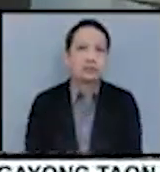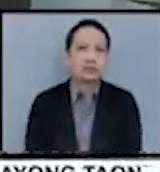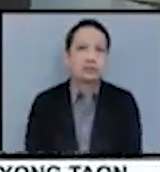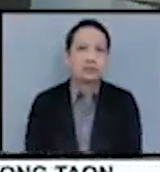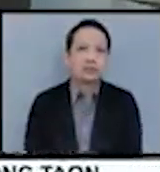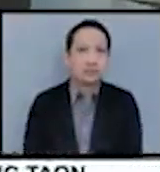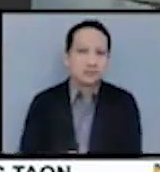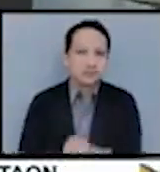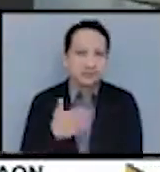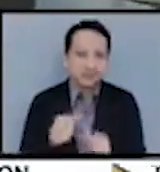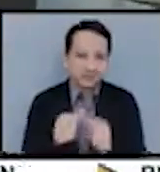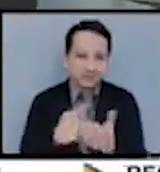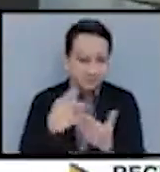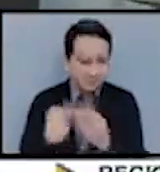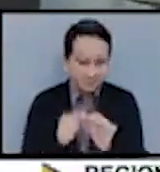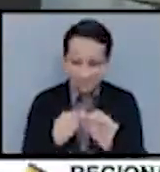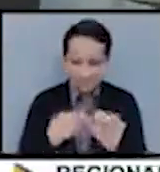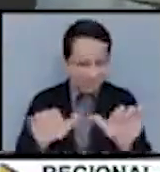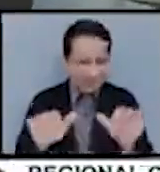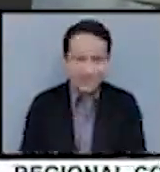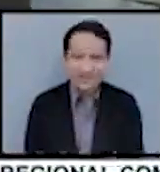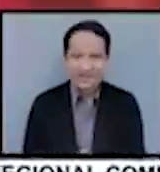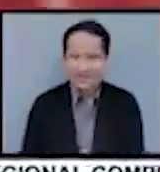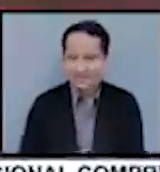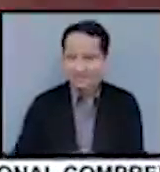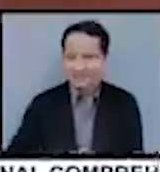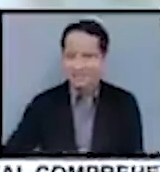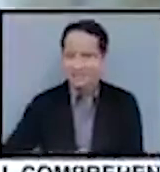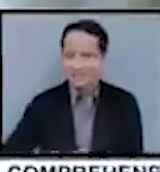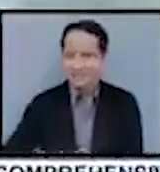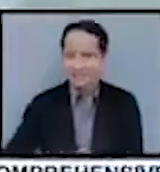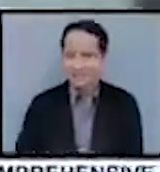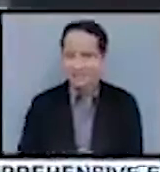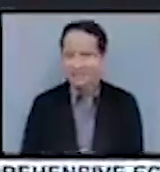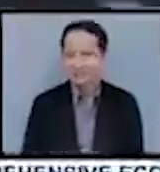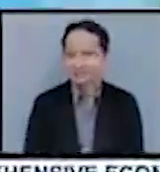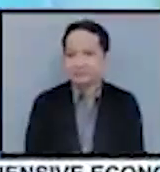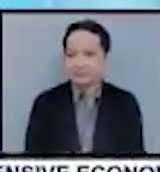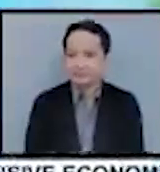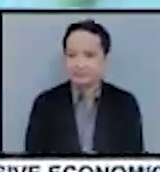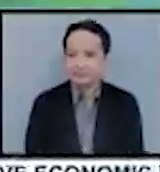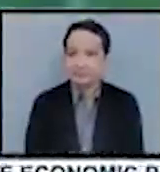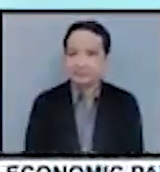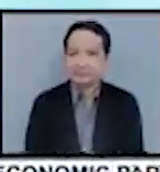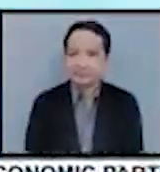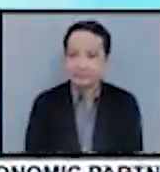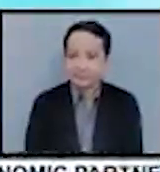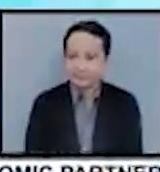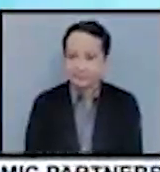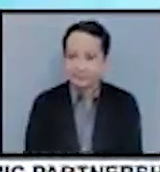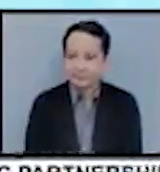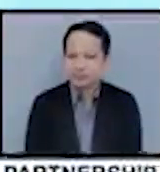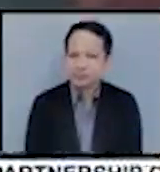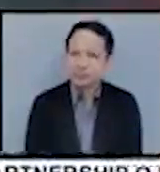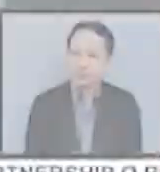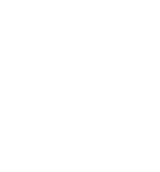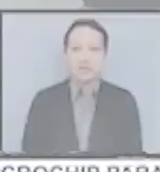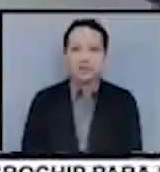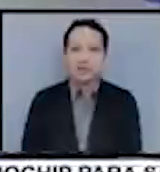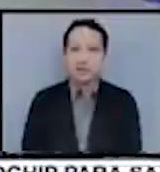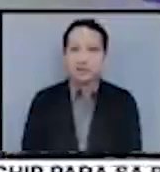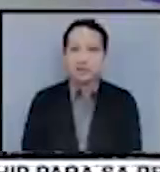Yes. Hindi naman po. I mean like, para po sa future ng Rise and Shine Pilipinas po.